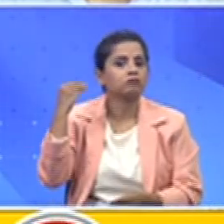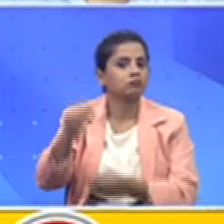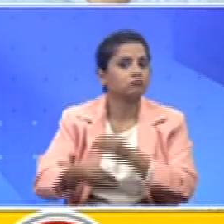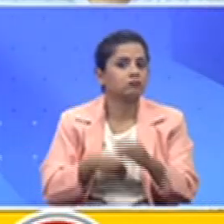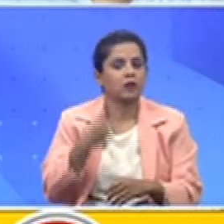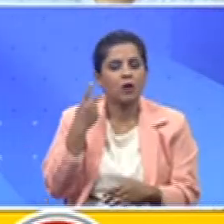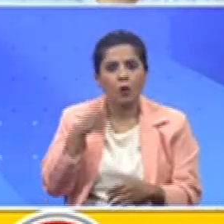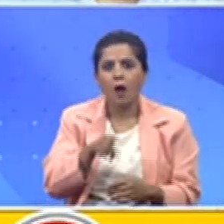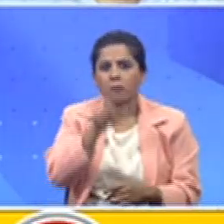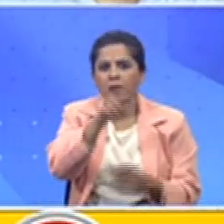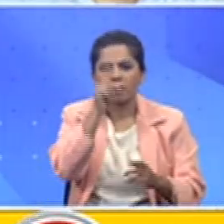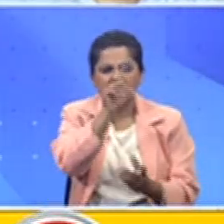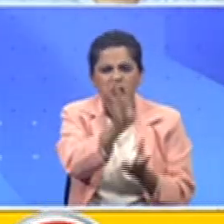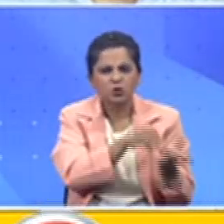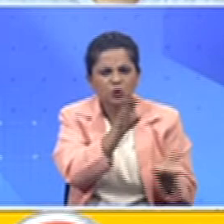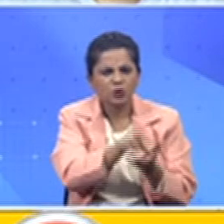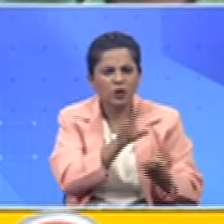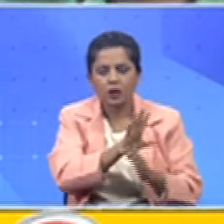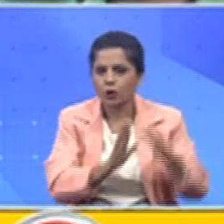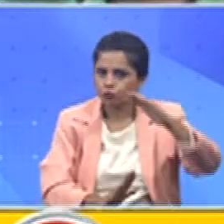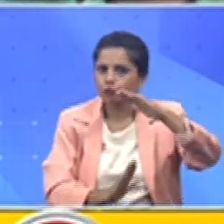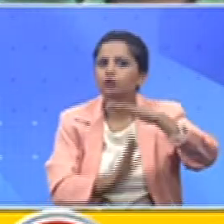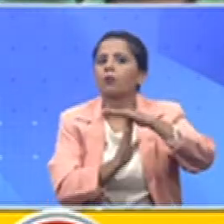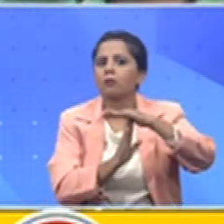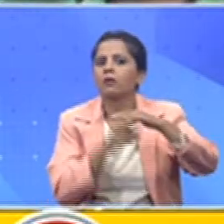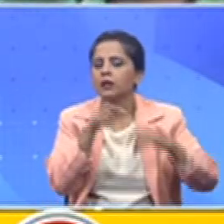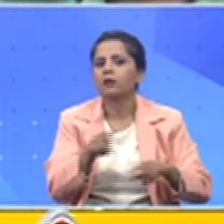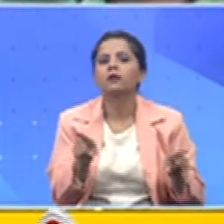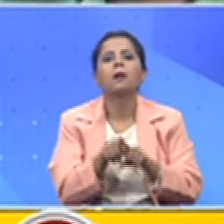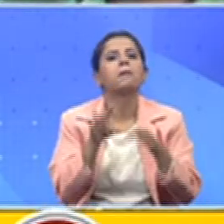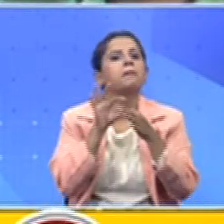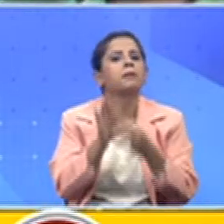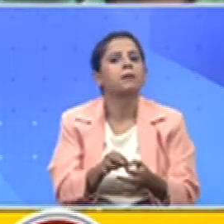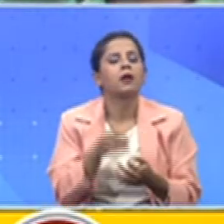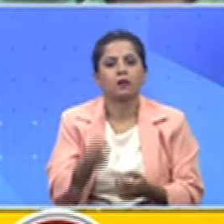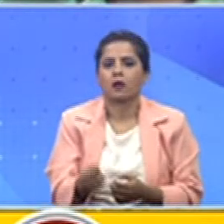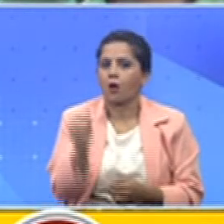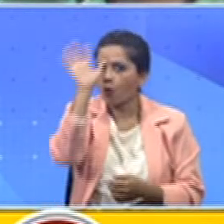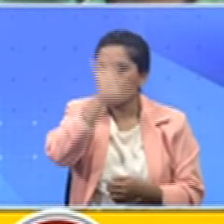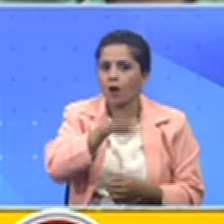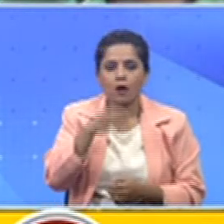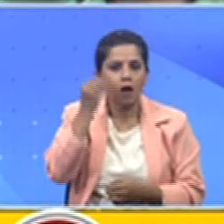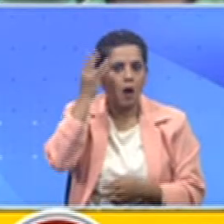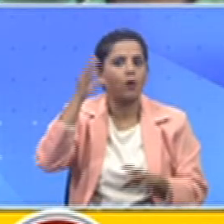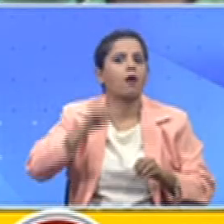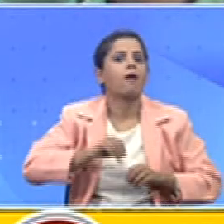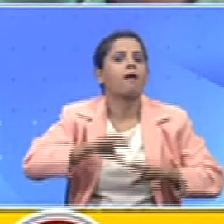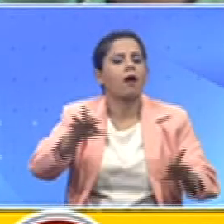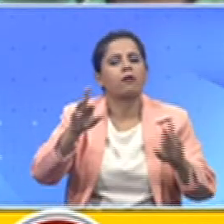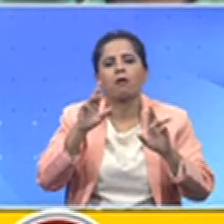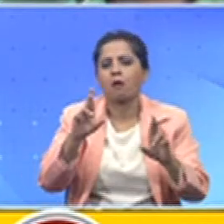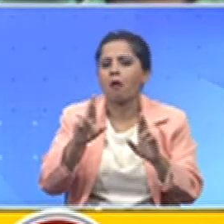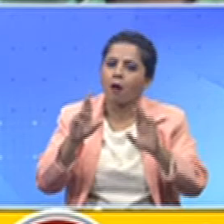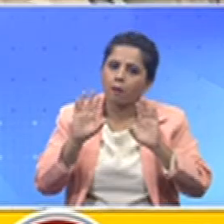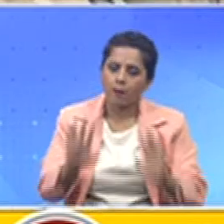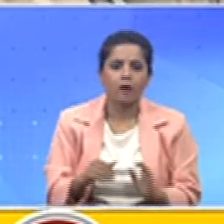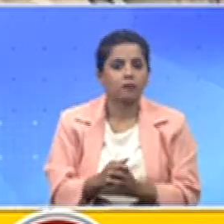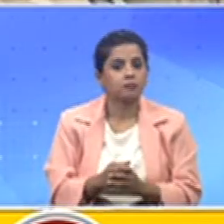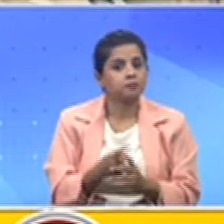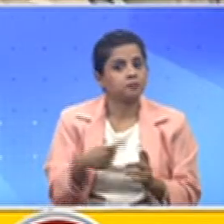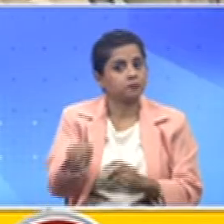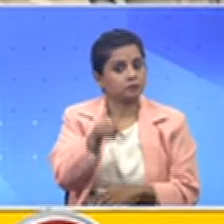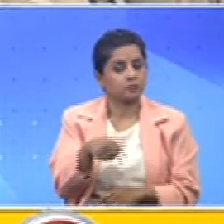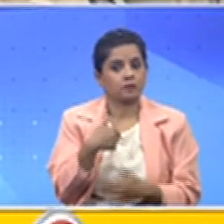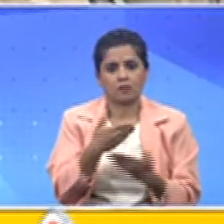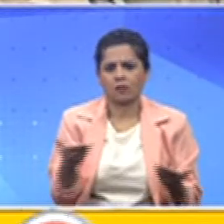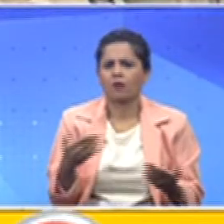चोरी रोकने को, इस बात को लेकर के देश भर में जागरूकता बढ़ेगी। इससे